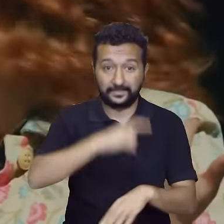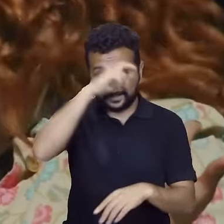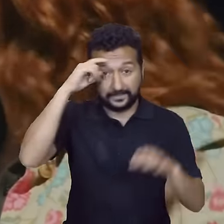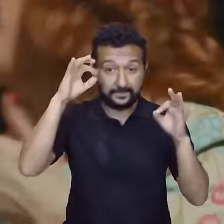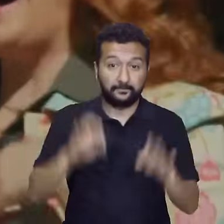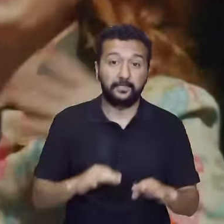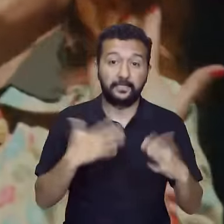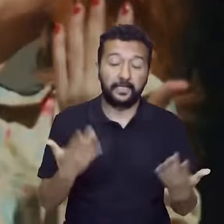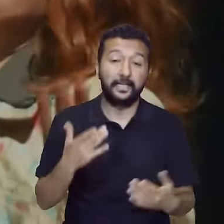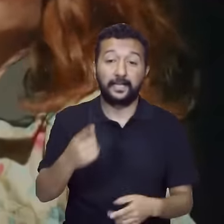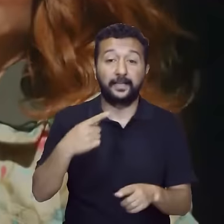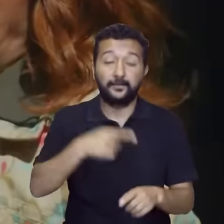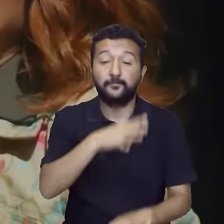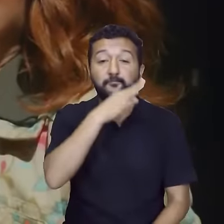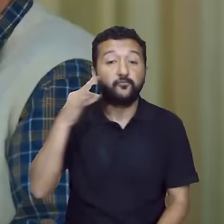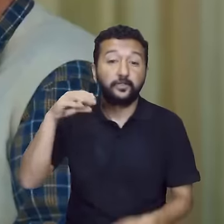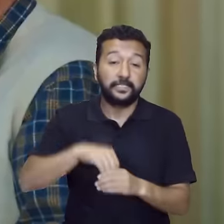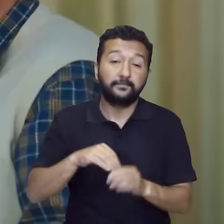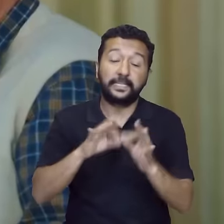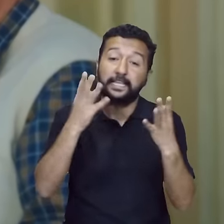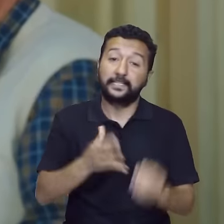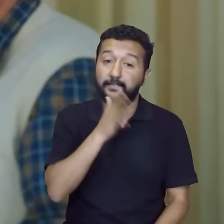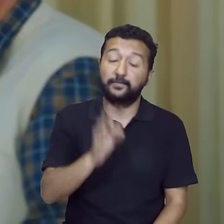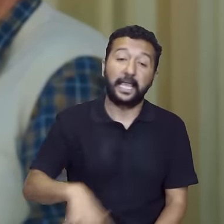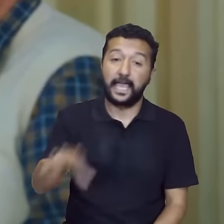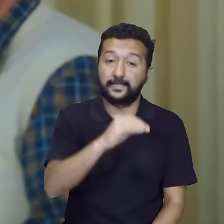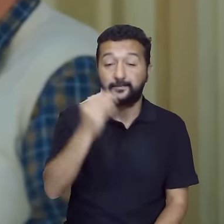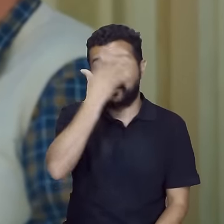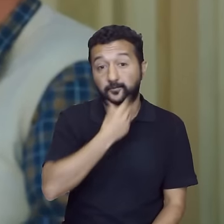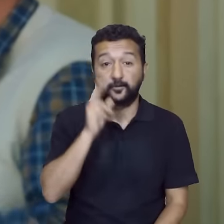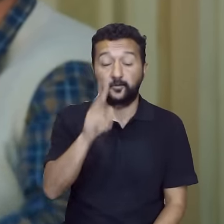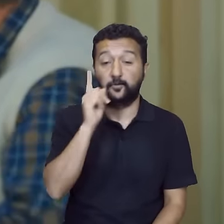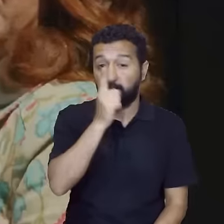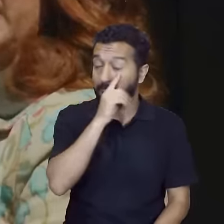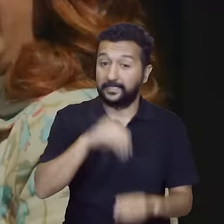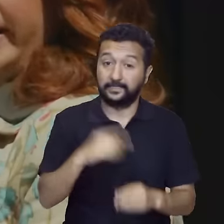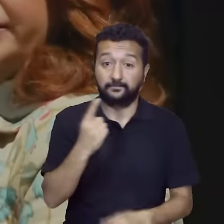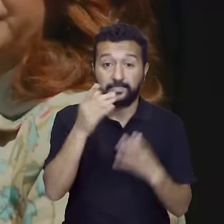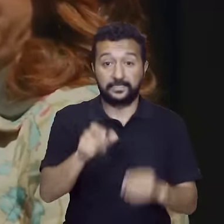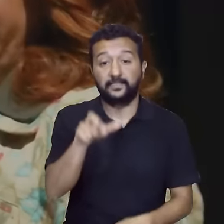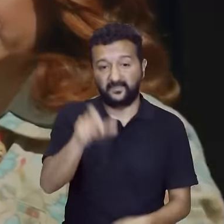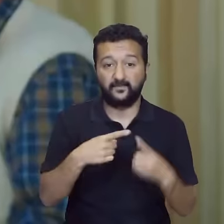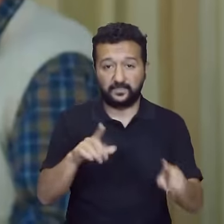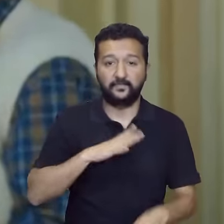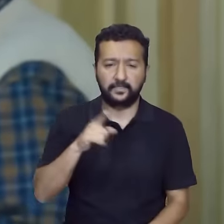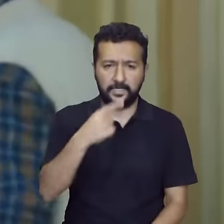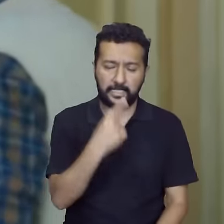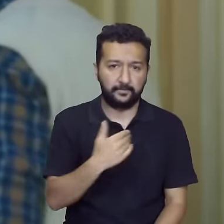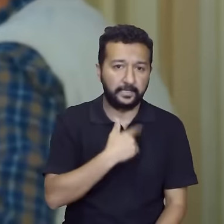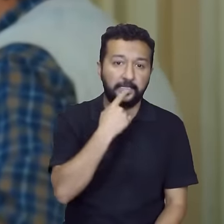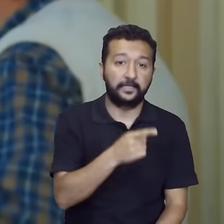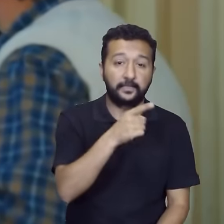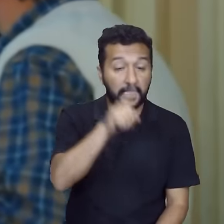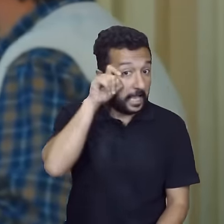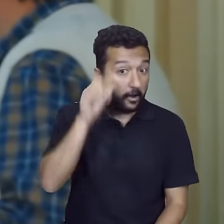ısıtmaya başlamış. Ay artık mutluluktan mıdır nedir? Böyle her şey bir güzel görünüyor gözüme. Bir şey hariç tabii. Ne dedim ben